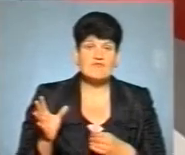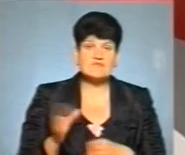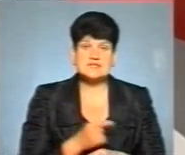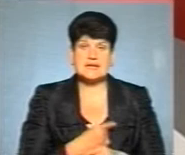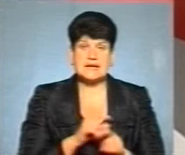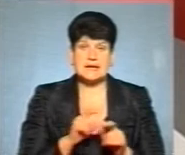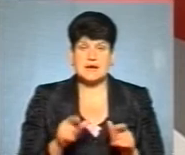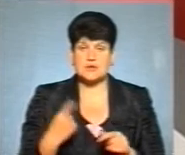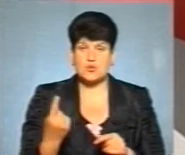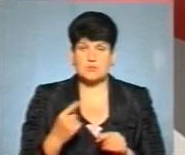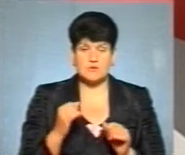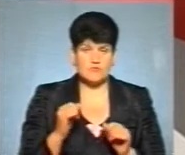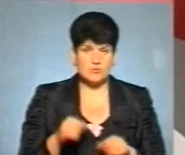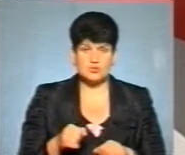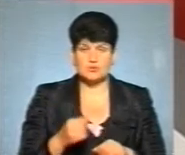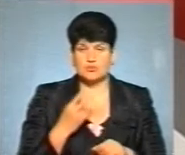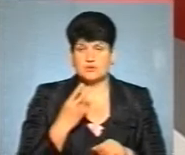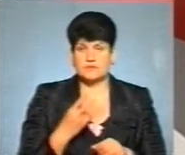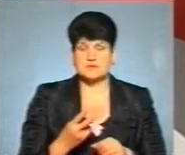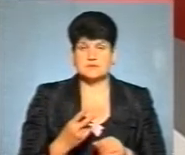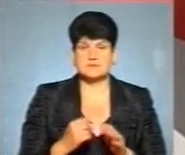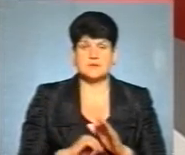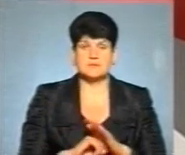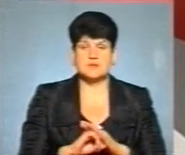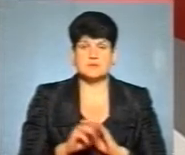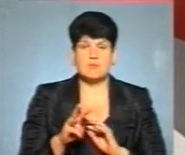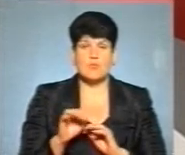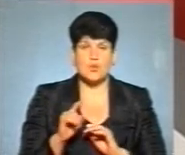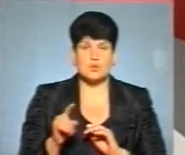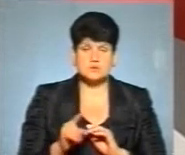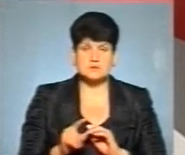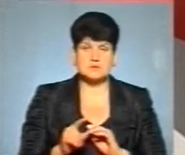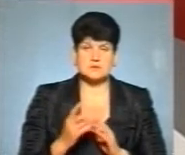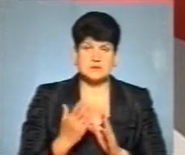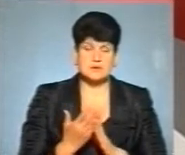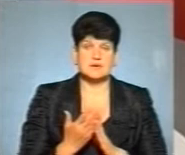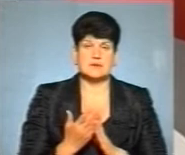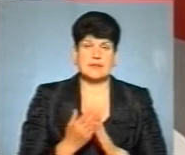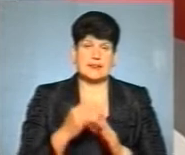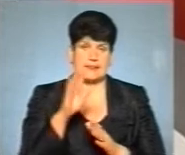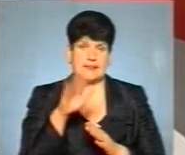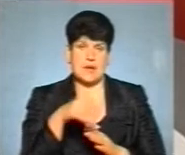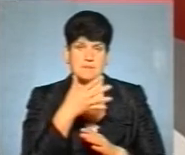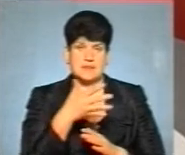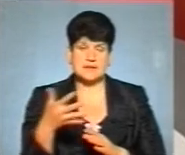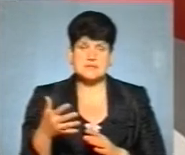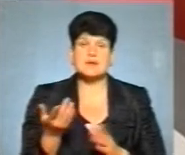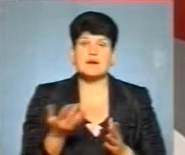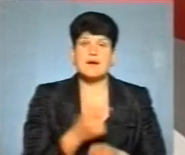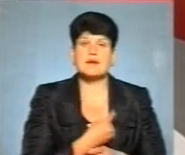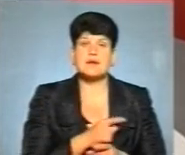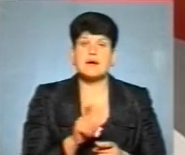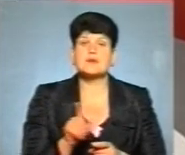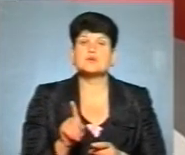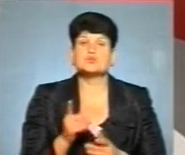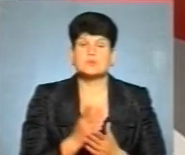ви можете зайти на цей на порталі на базі МОЗу, виставлена, скажімо, таблиця, яка лікарня чого скільки має.